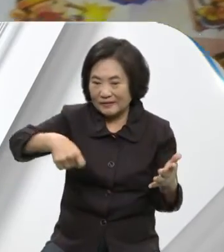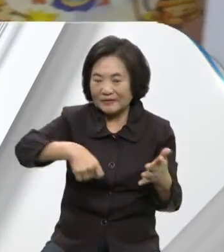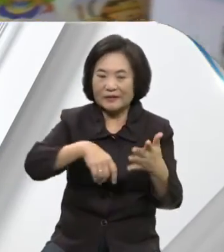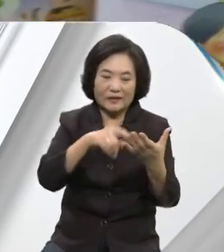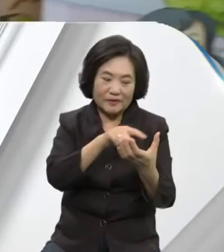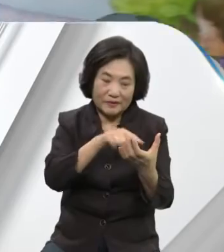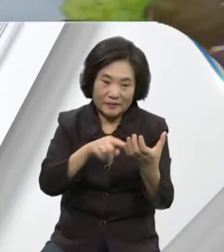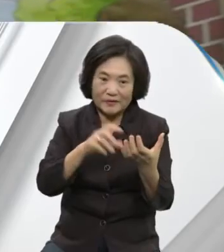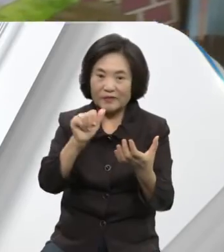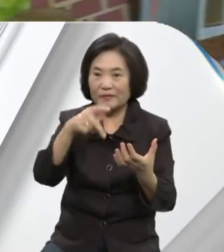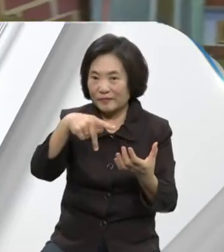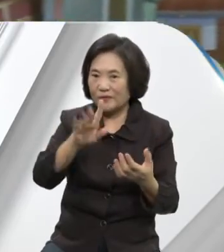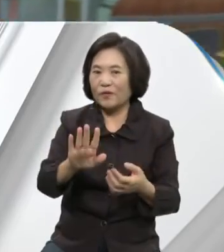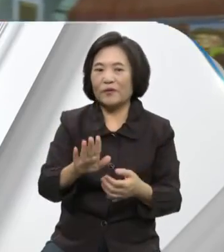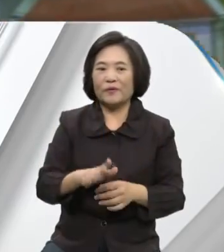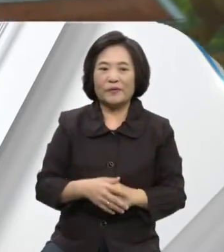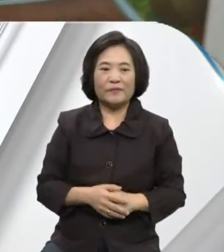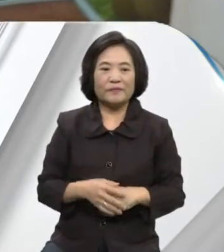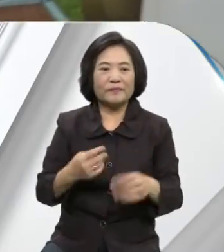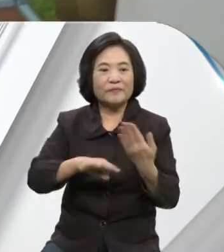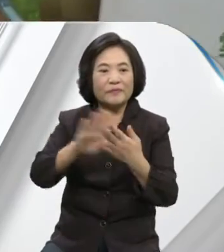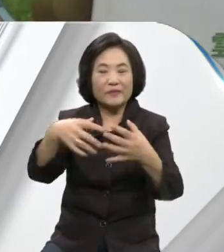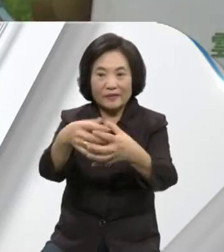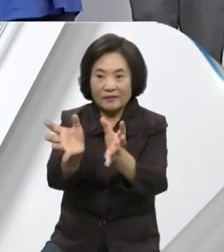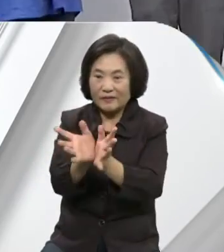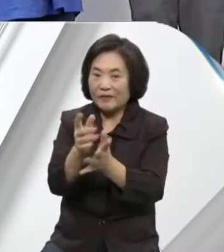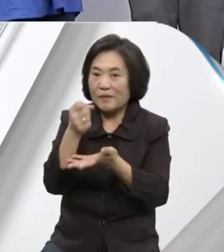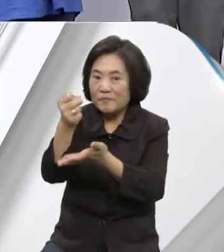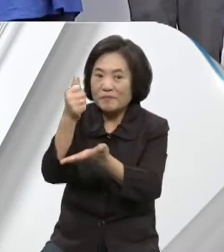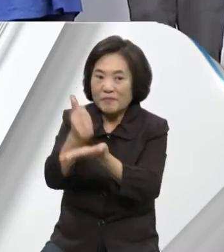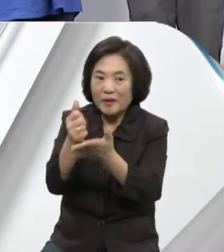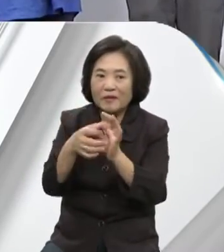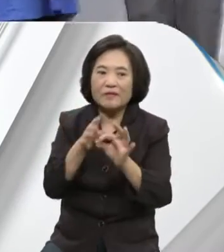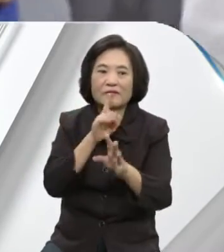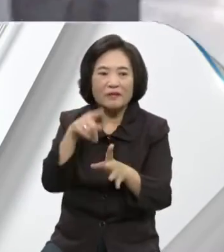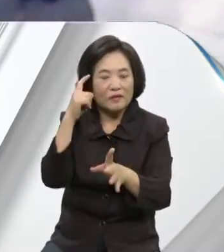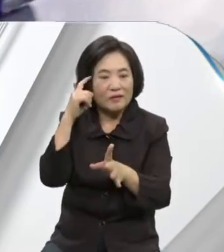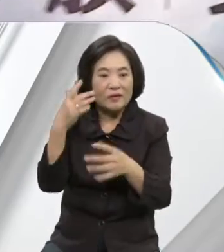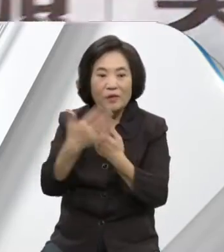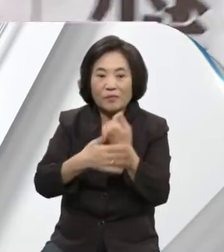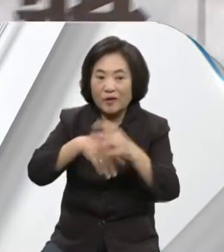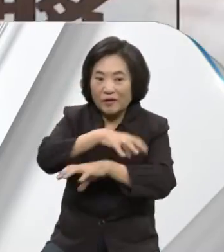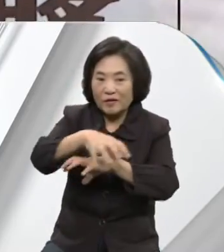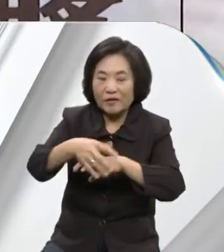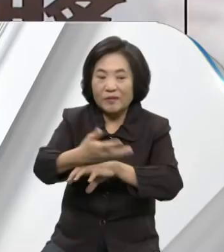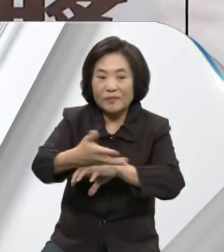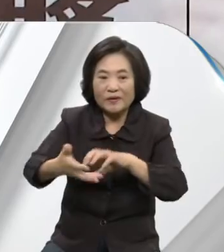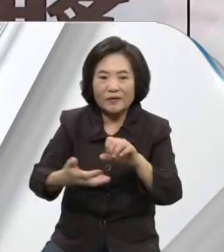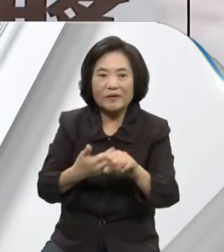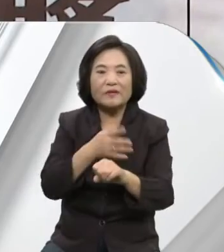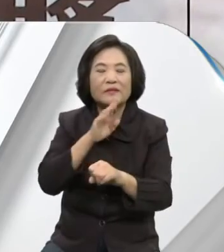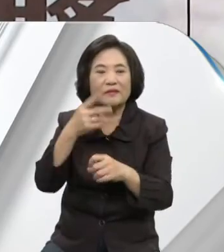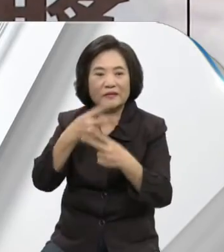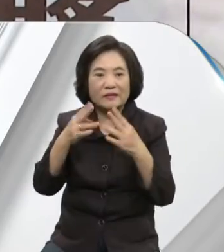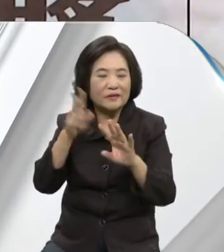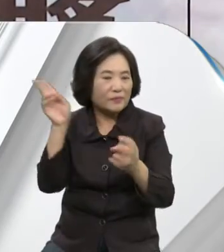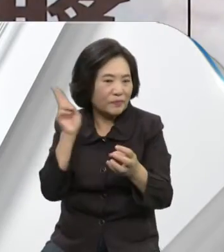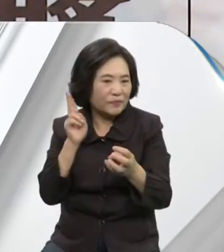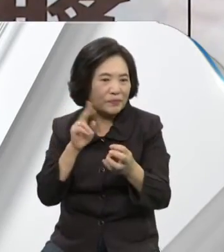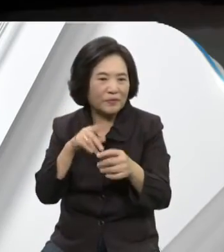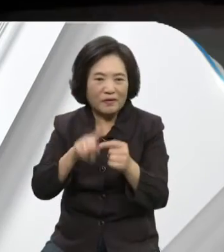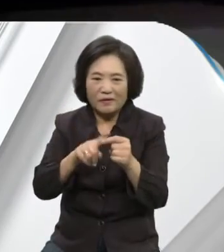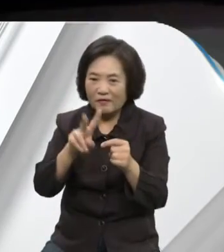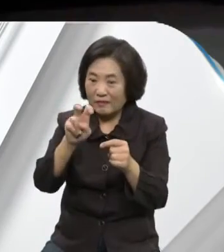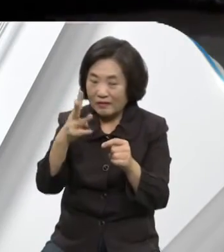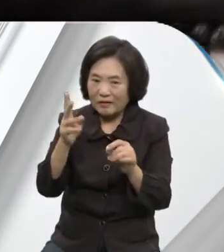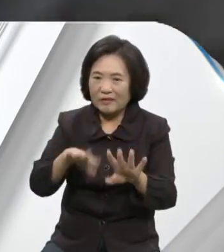材的手机 App。另外，到团体中的部分，平时认为报道客家广播电台23年来做海内外客家乡